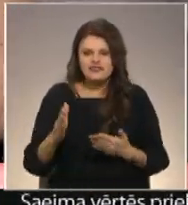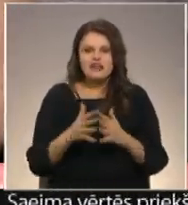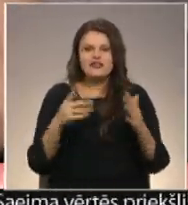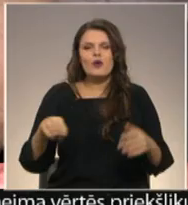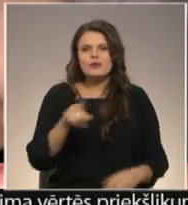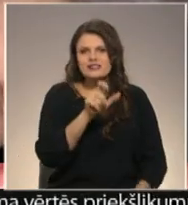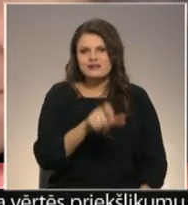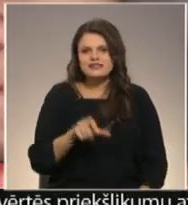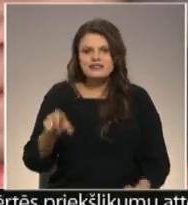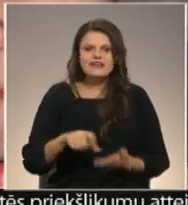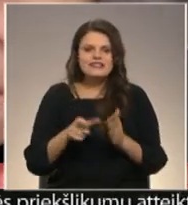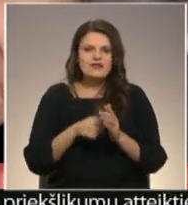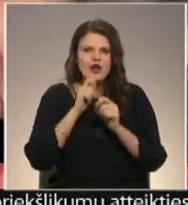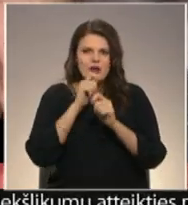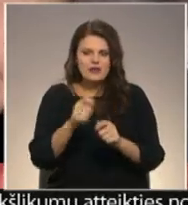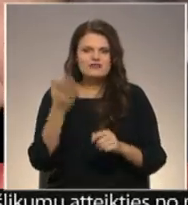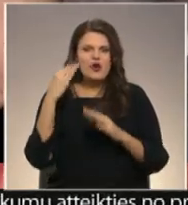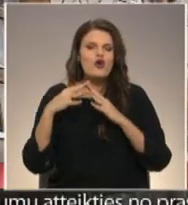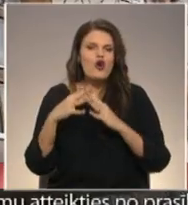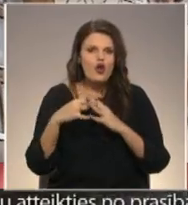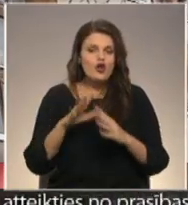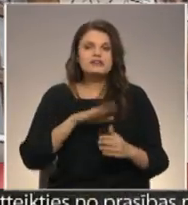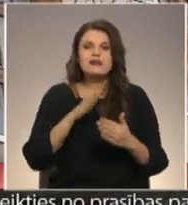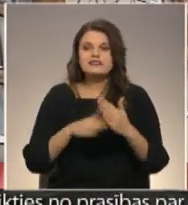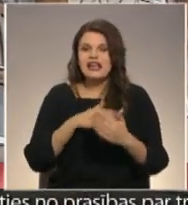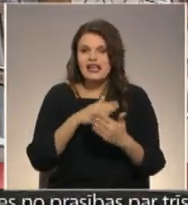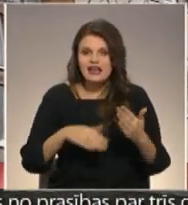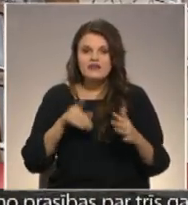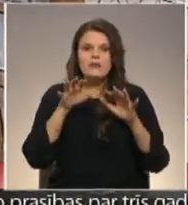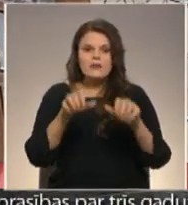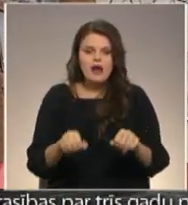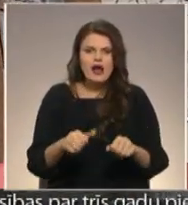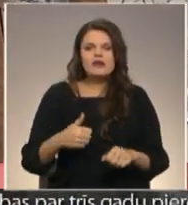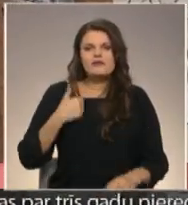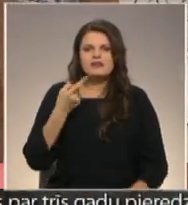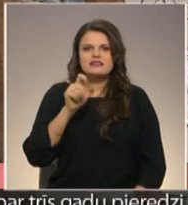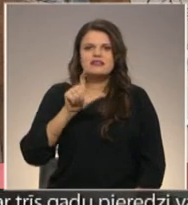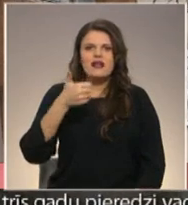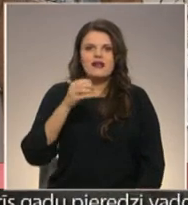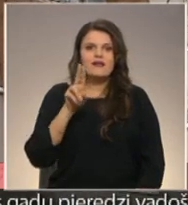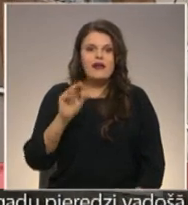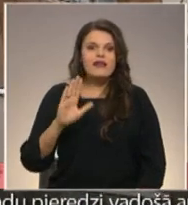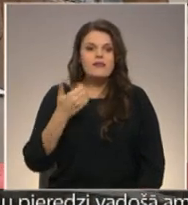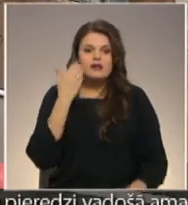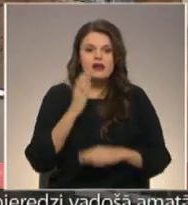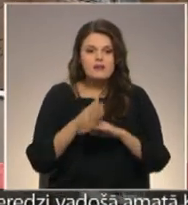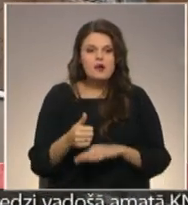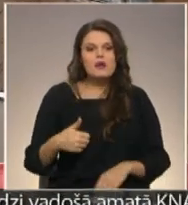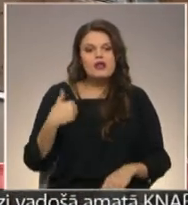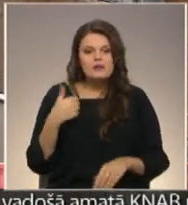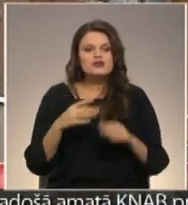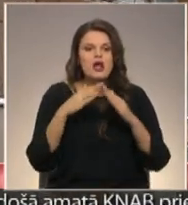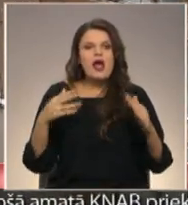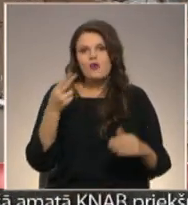Vairumam iedzīvotāji dzīvokļus piešķīrs kolhoz. Pēc tā likvidēšanas tos pārņēma agrofirma Staļģene, bet kad tā bankrotēja par īpašnieku un